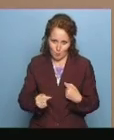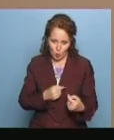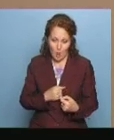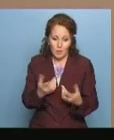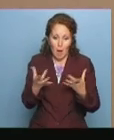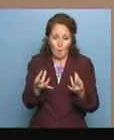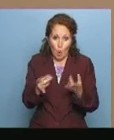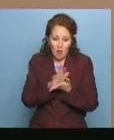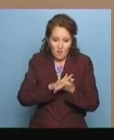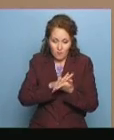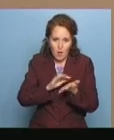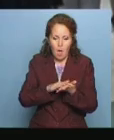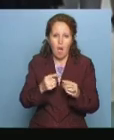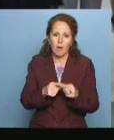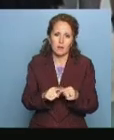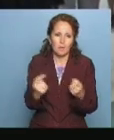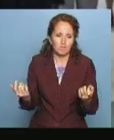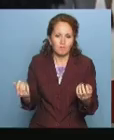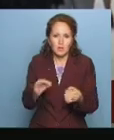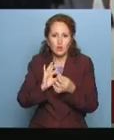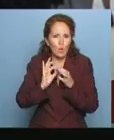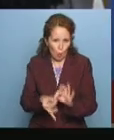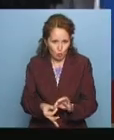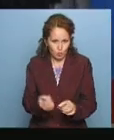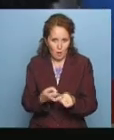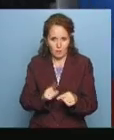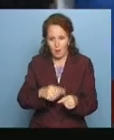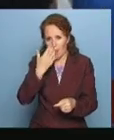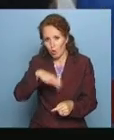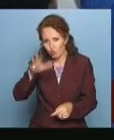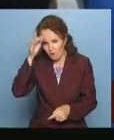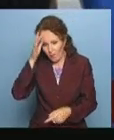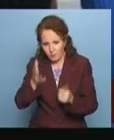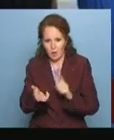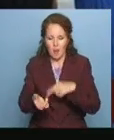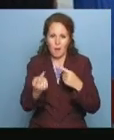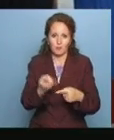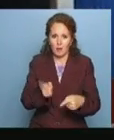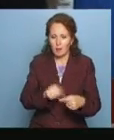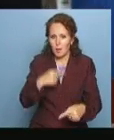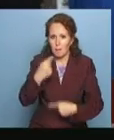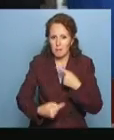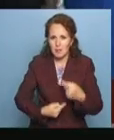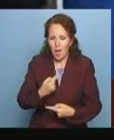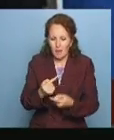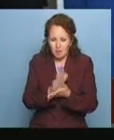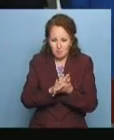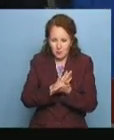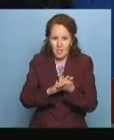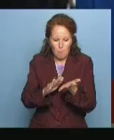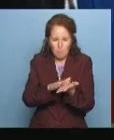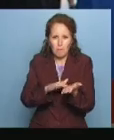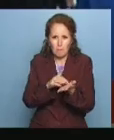валяние» физически сложно. Это горячая вода, это от постоянного трения сильные